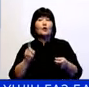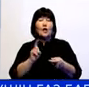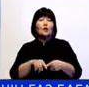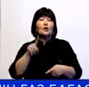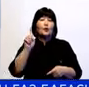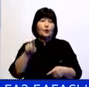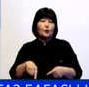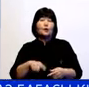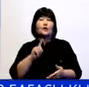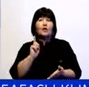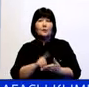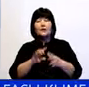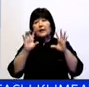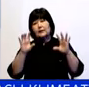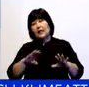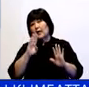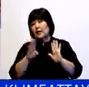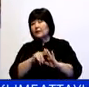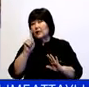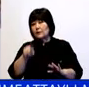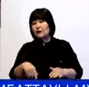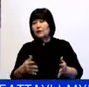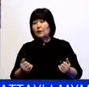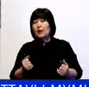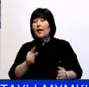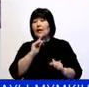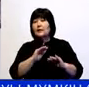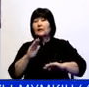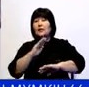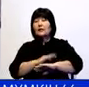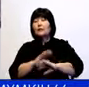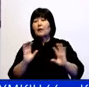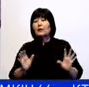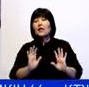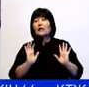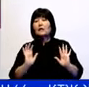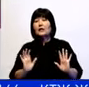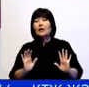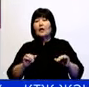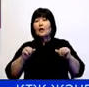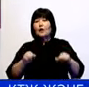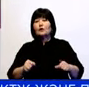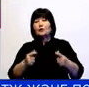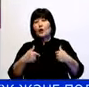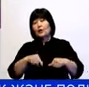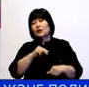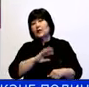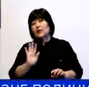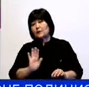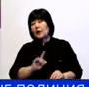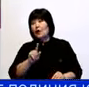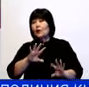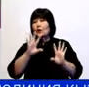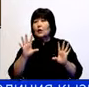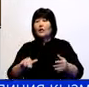өндіруге міндеттерге заң аясында өндіруге болады оны. Тыныштық пен тәртіпті сақтау тек құзырлы органның қызметі емес, оған